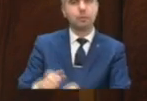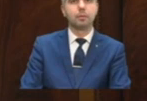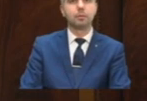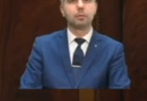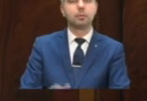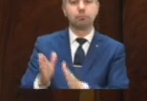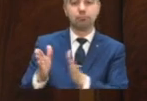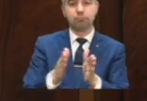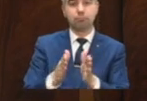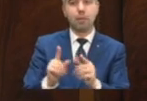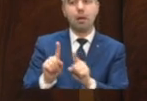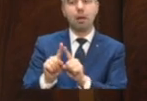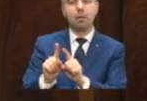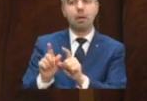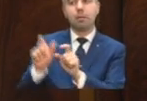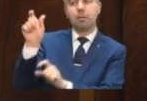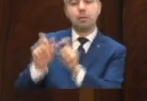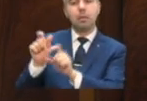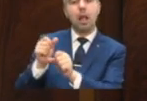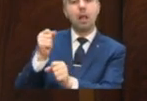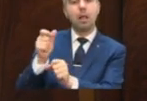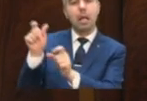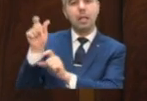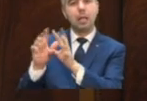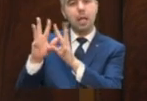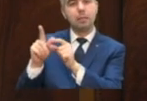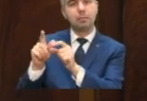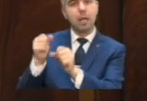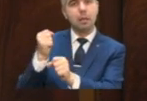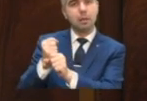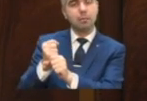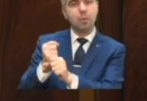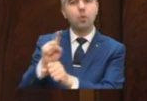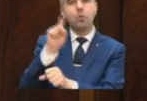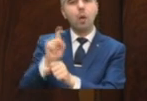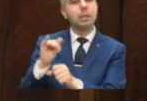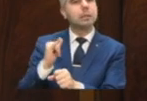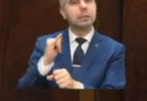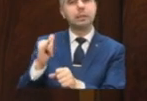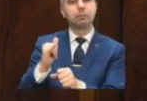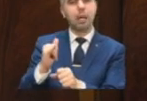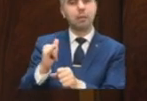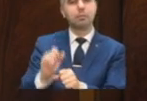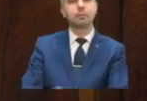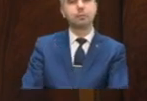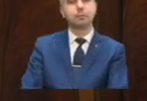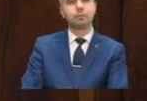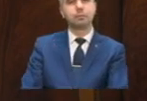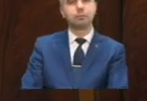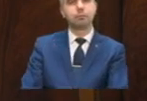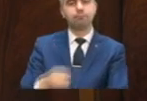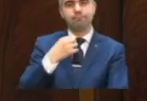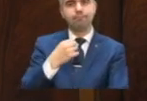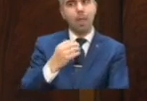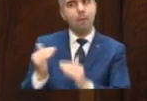نسبة الإدماج كان واحد السؤال وكيرجع، ومع الأسف مع الأسف ظهر لي ما كنت